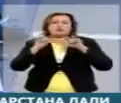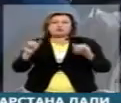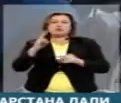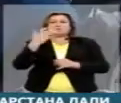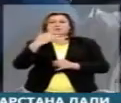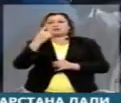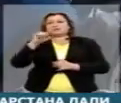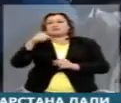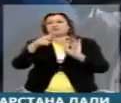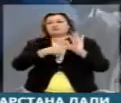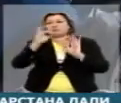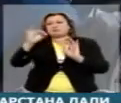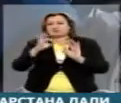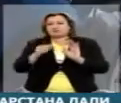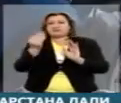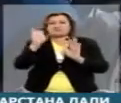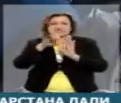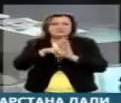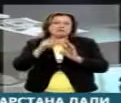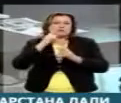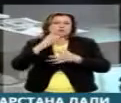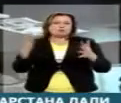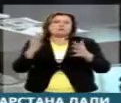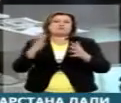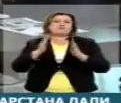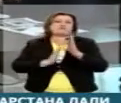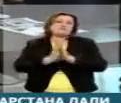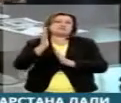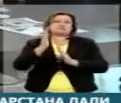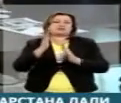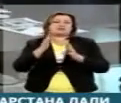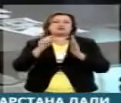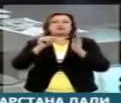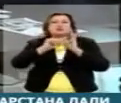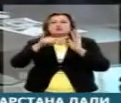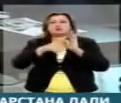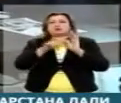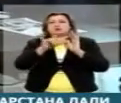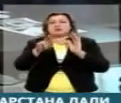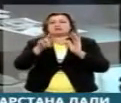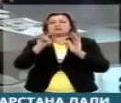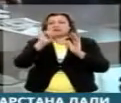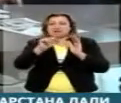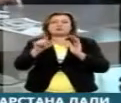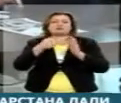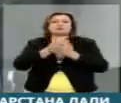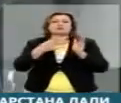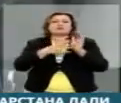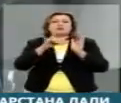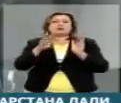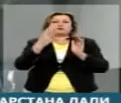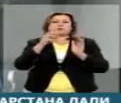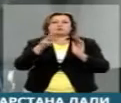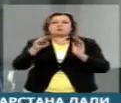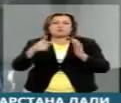на 51,8%. Инвестиции в основной капитал выросли более чем в 6,6 раз, до 9 миллиардов 400 миллионов